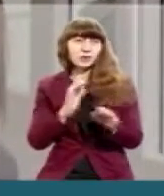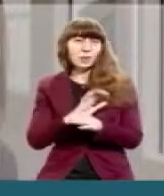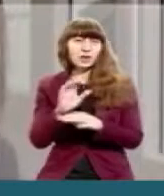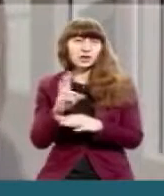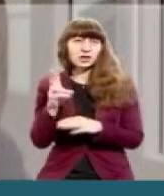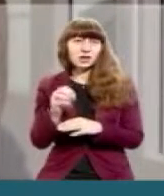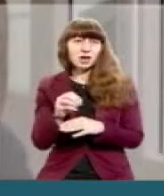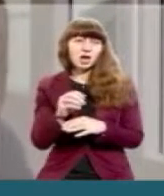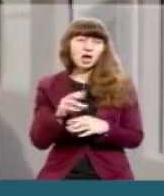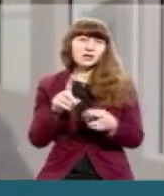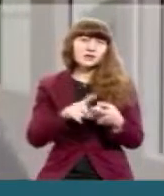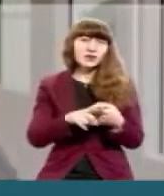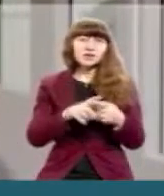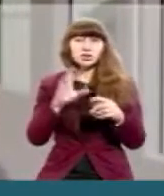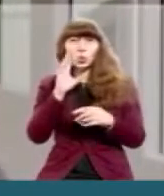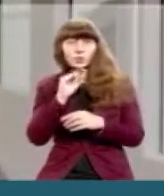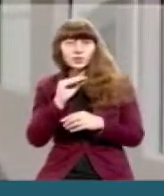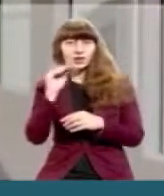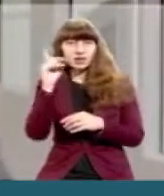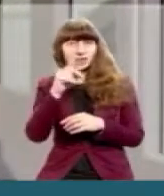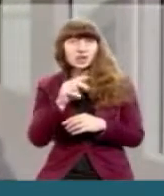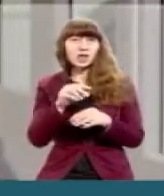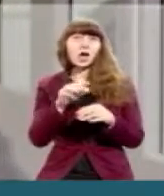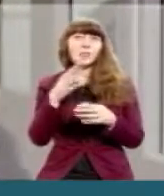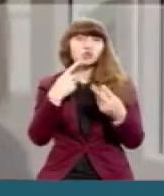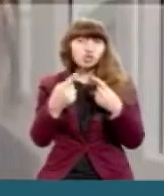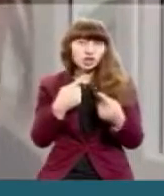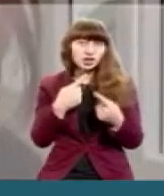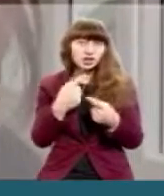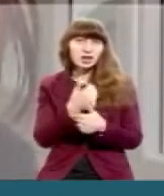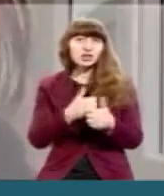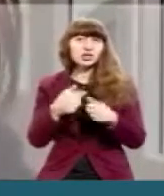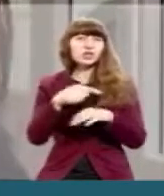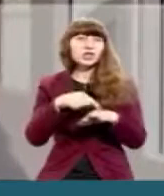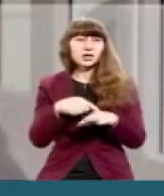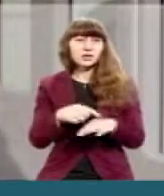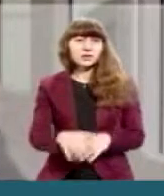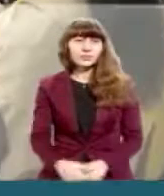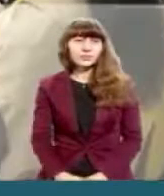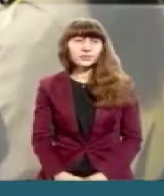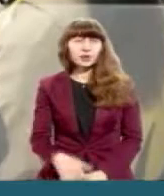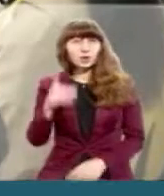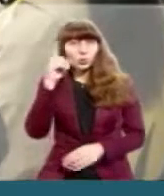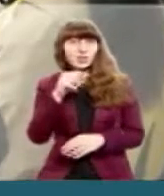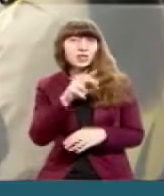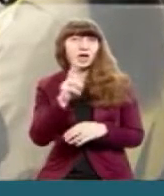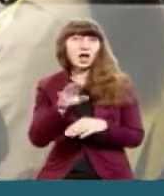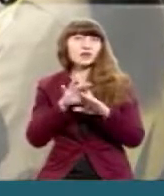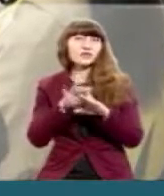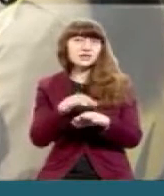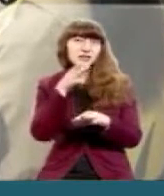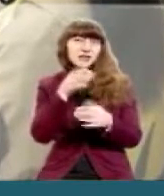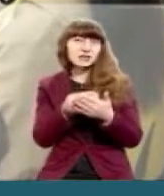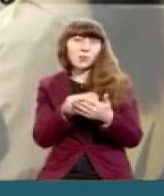на коммуникабельность, развитие лидерских качеств, умение говорить, умение вести за собой людей. Также